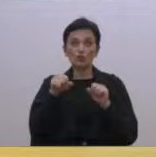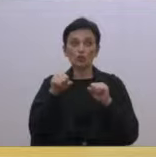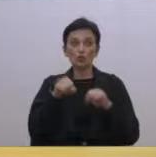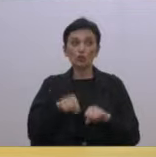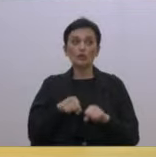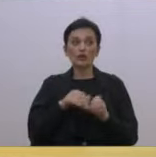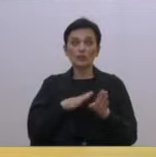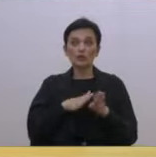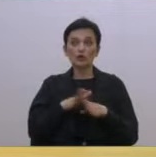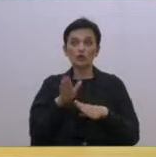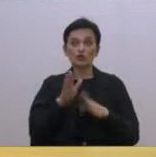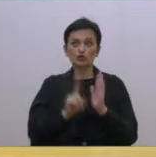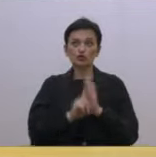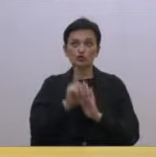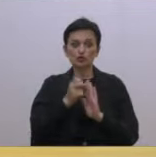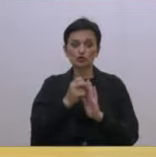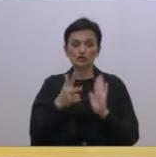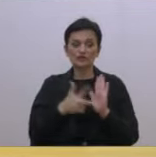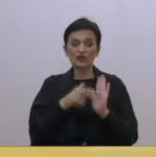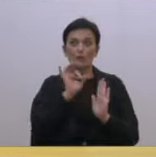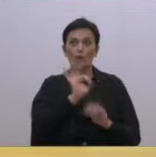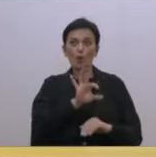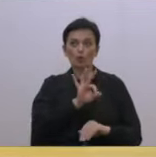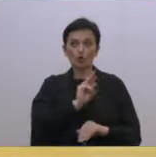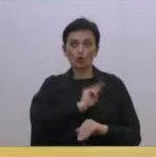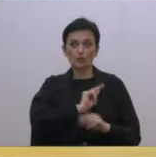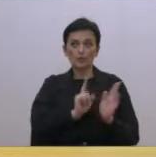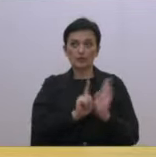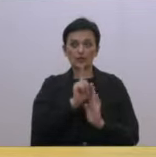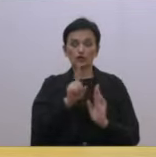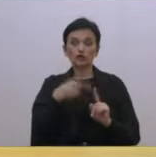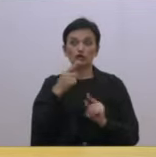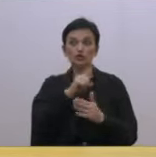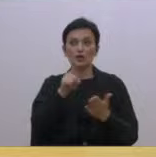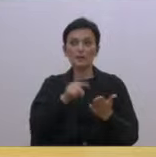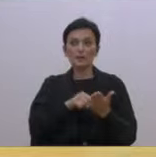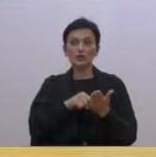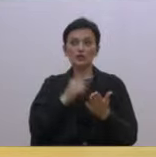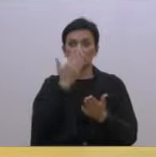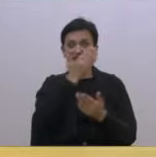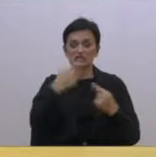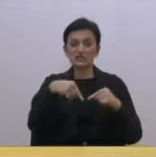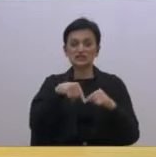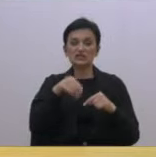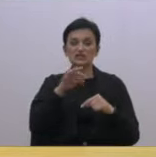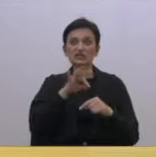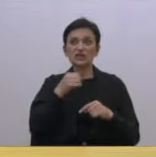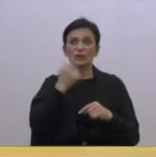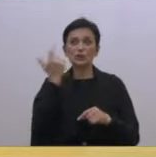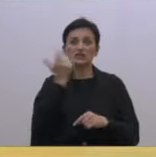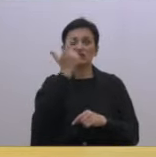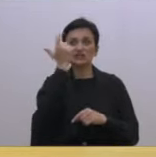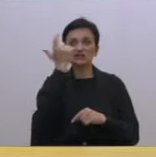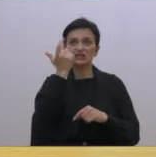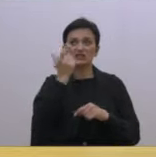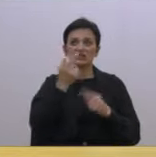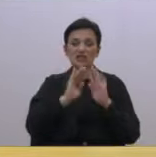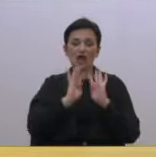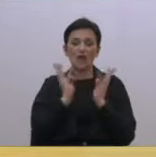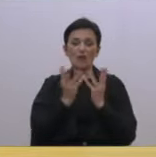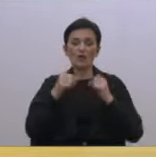შესრულებას შეუდგება 18 ოქტომბრიდან. Შემდეგი საკითხი არის საზოგადოებრივი მაუწყებლის სამეურვეო საბჭოს